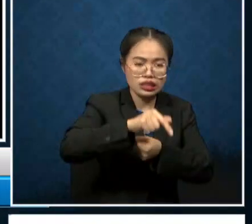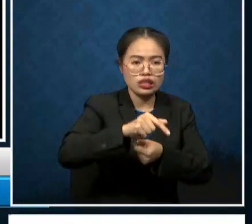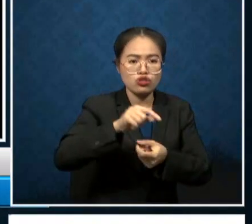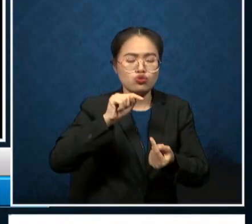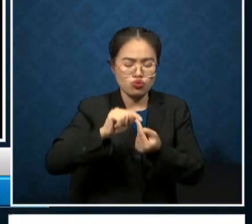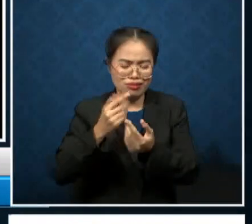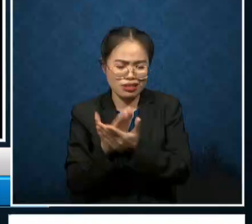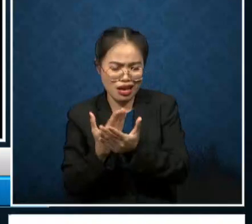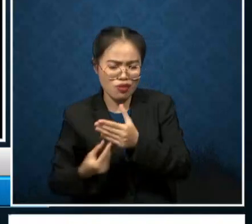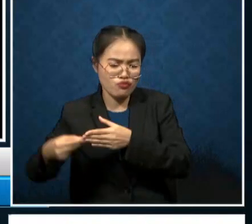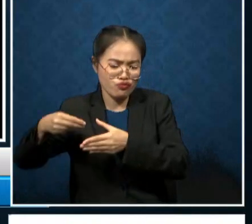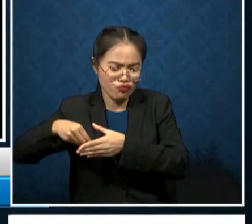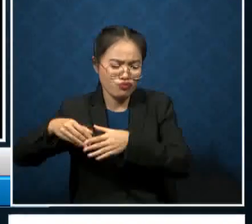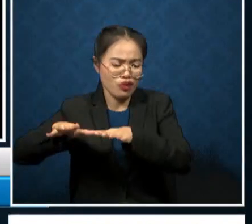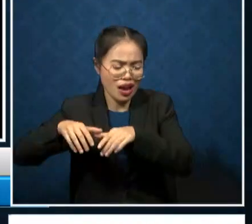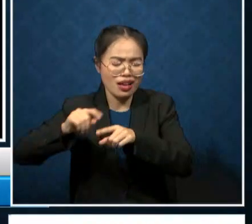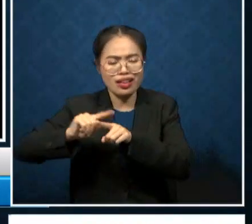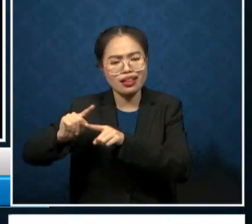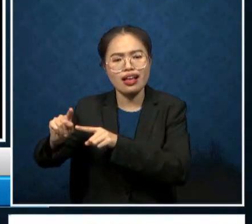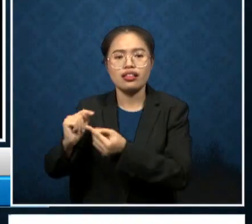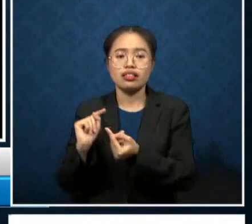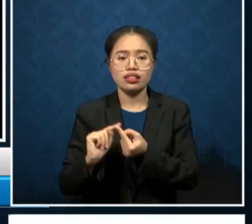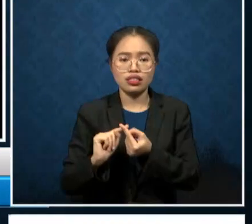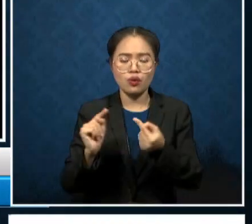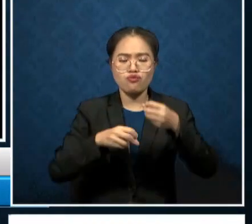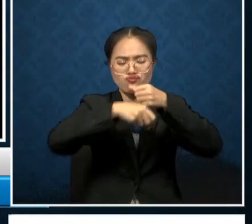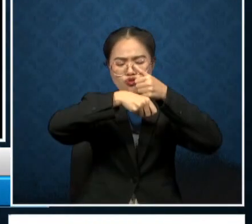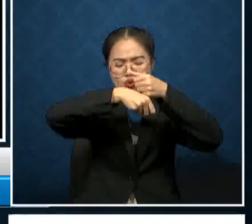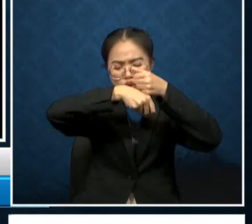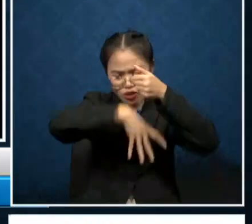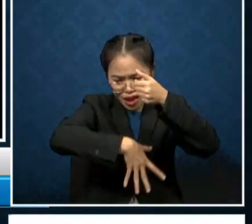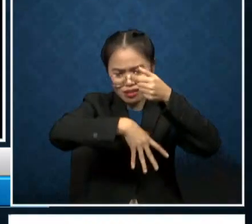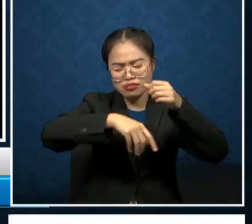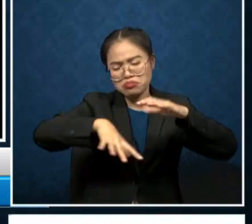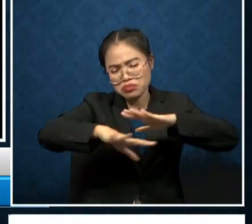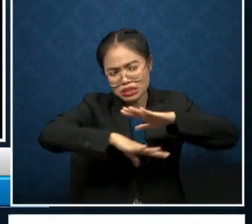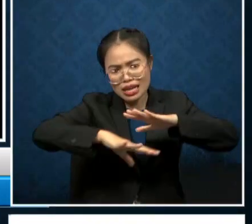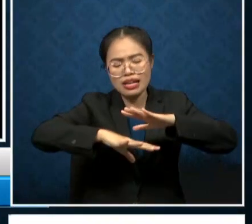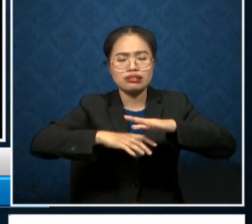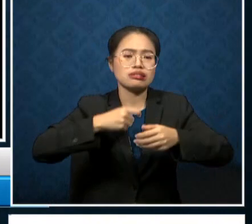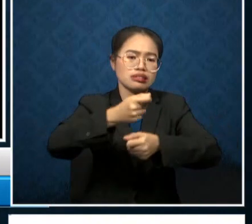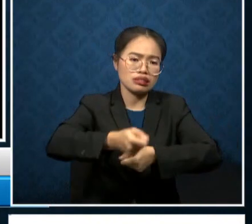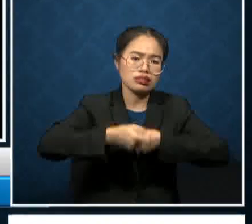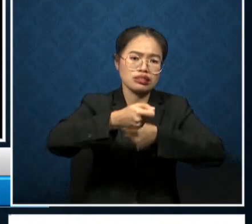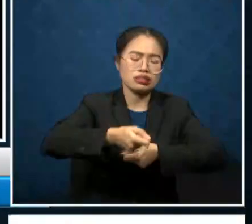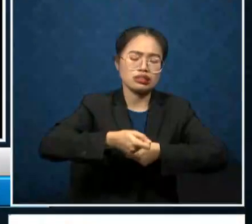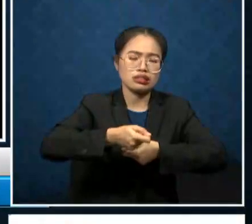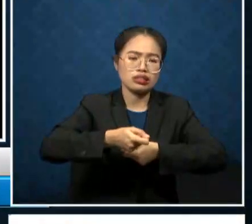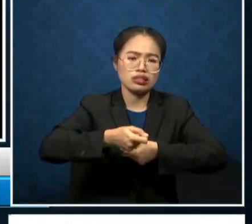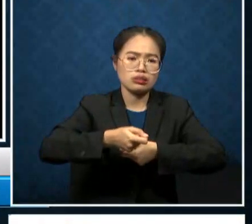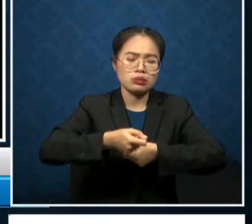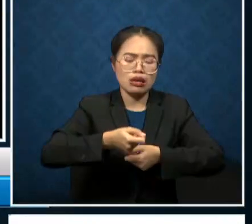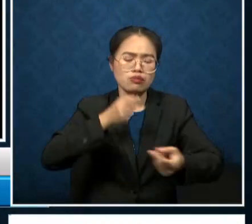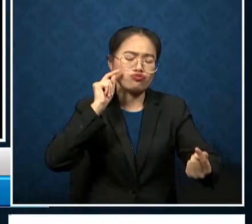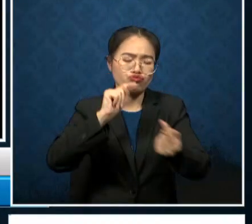เยอะแยะมากแต่infrastructureหรือองค์กรองคสร้างโครงสร้างพื้นฐานที่จะทำให้ภาคเกษตรเดินหน้าไปได้หรือเหมาะ